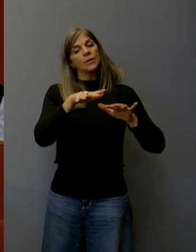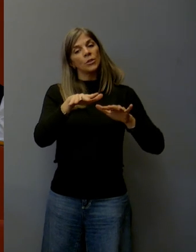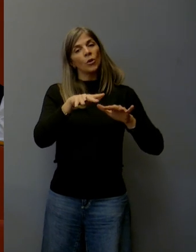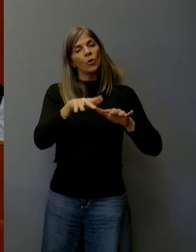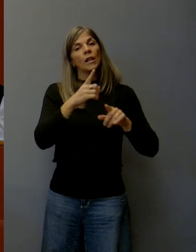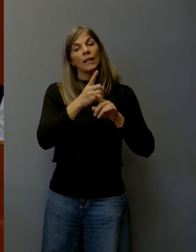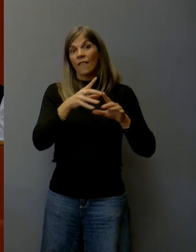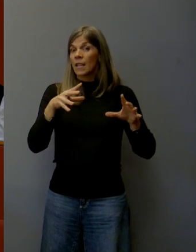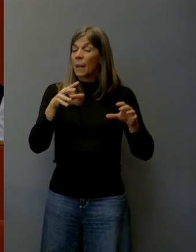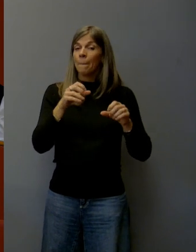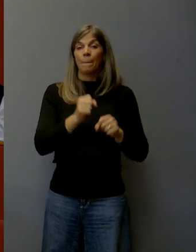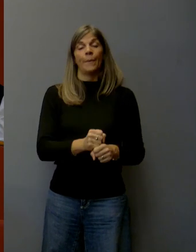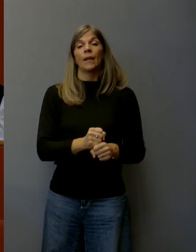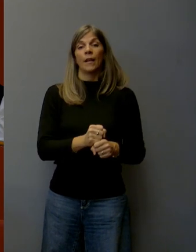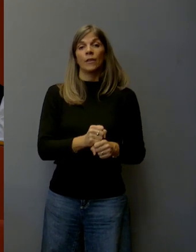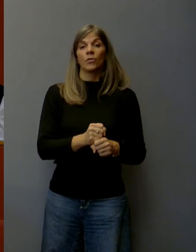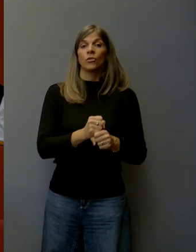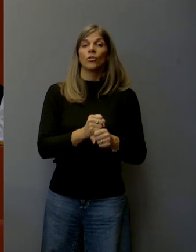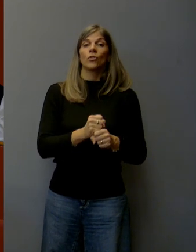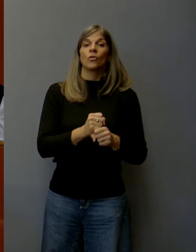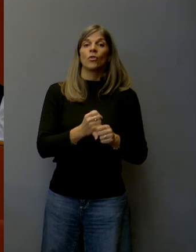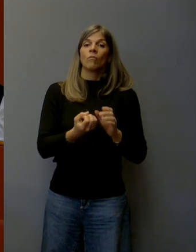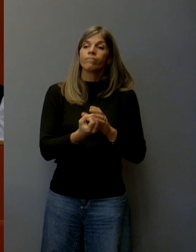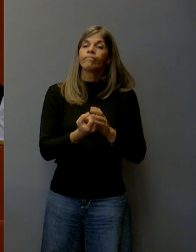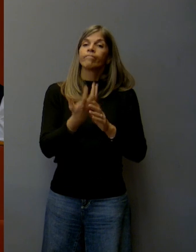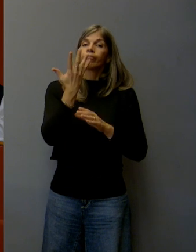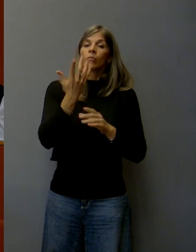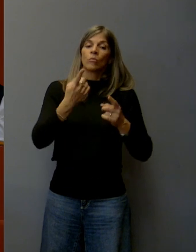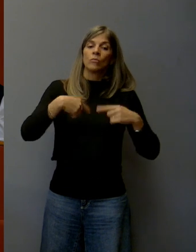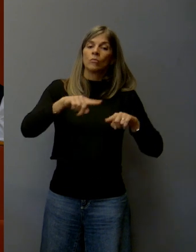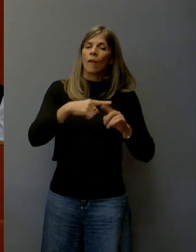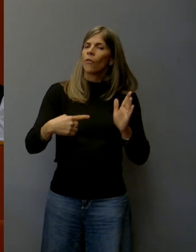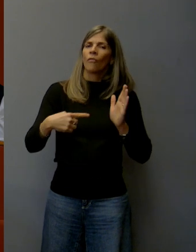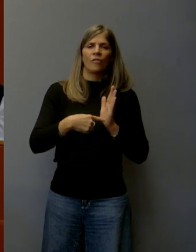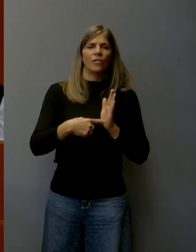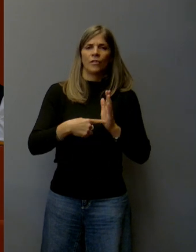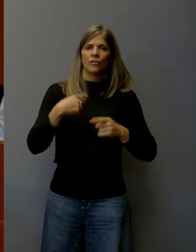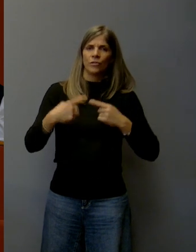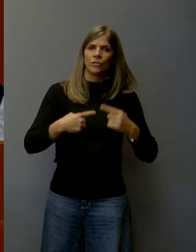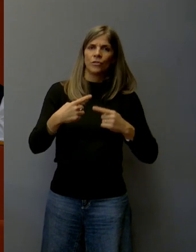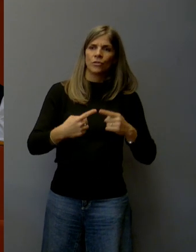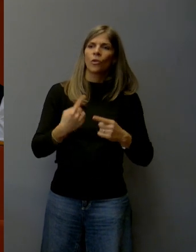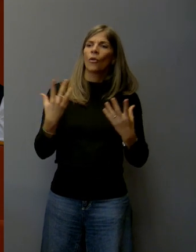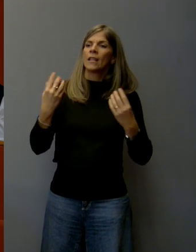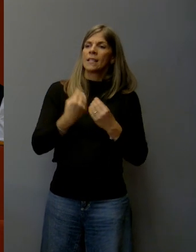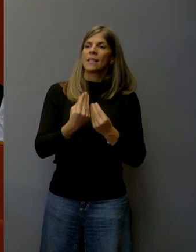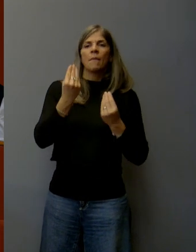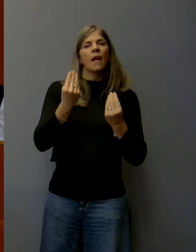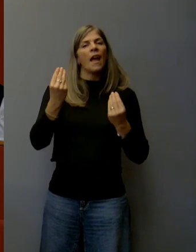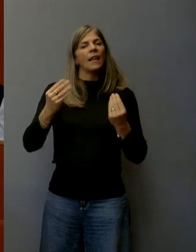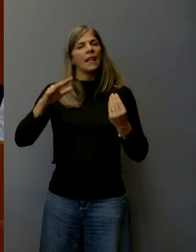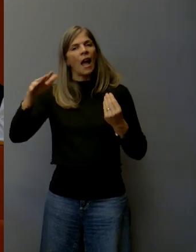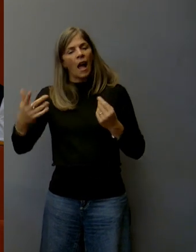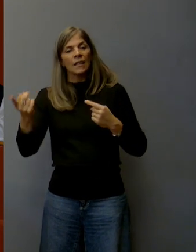si impegna a dare vita e a sostenere un tavolo permanente che veda la partecipazione delle altre istituzioni delle